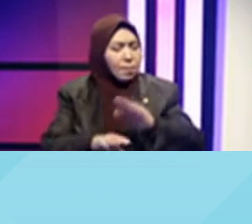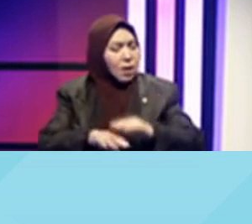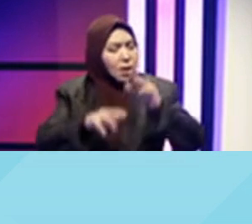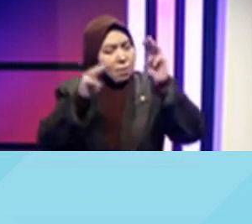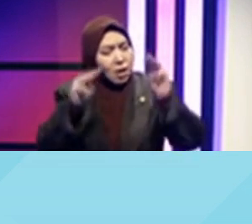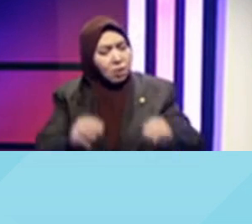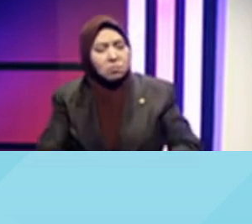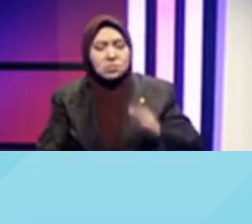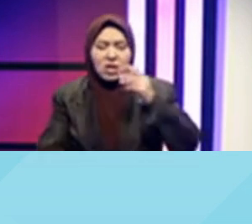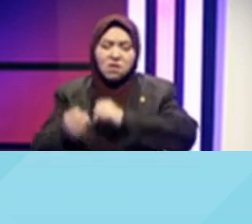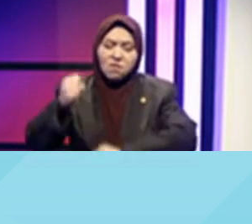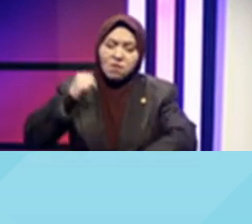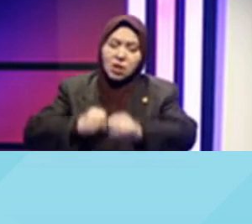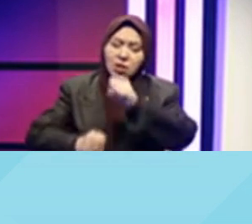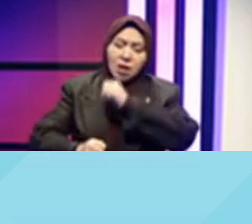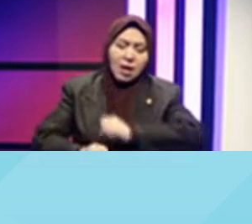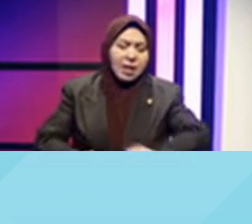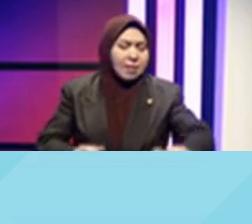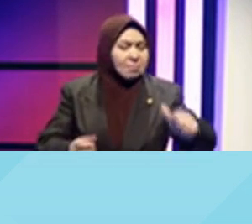للناس